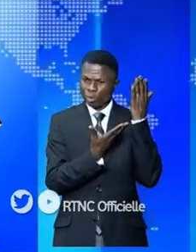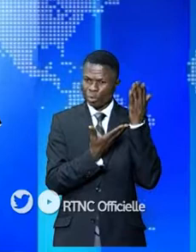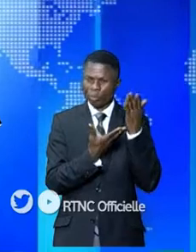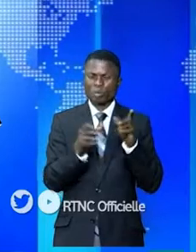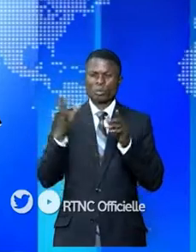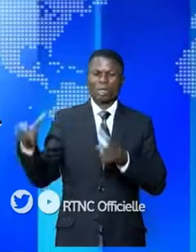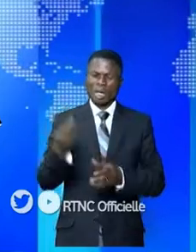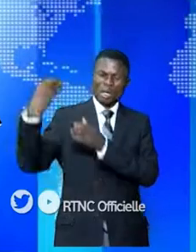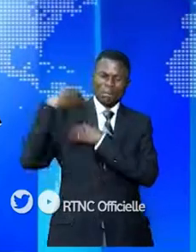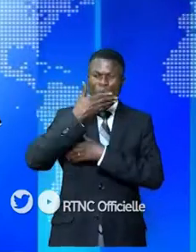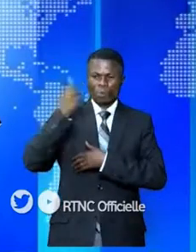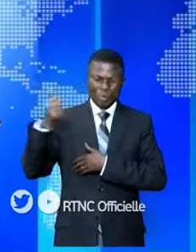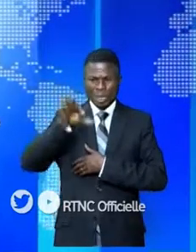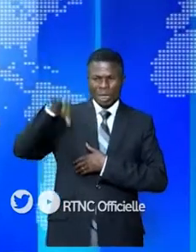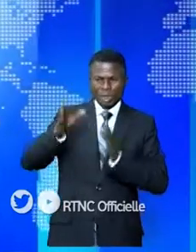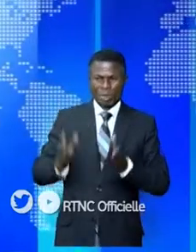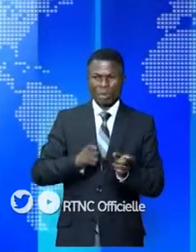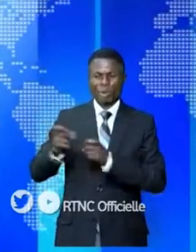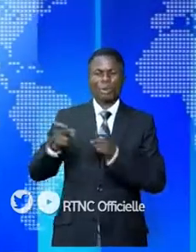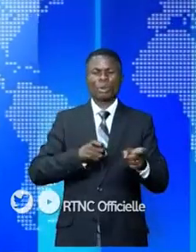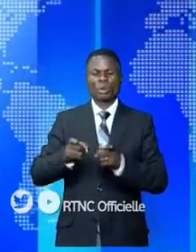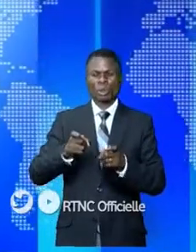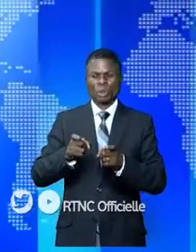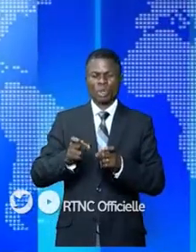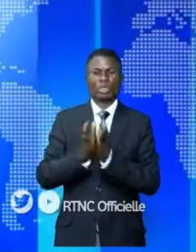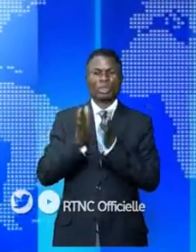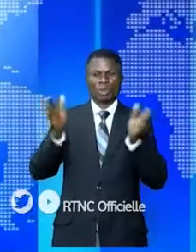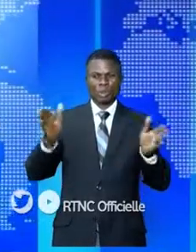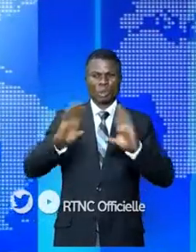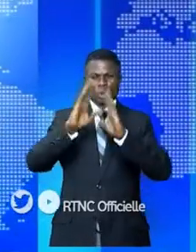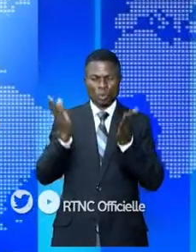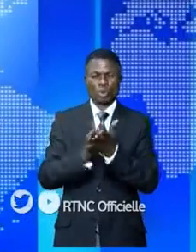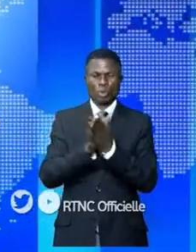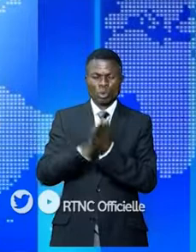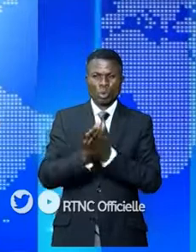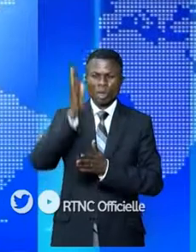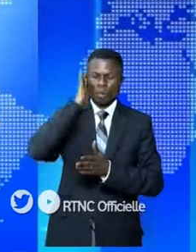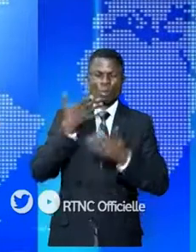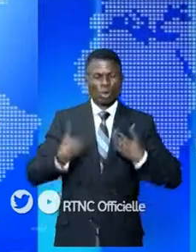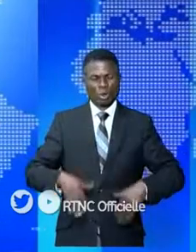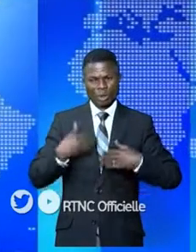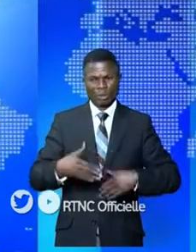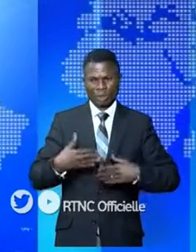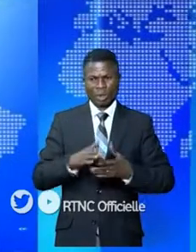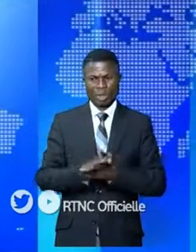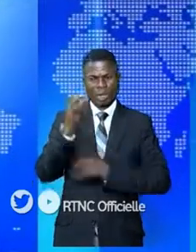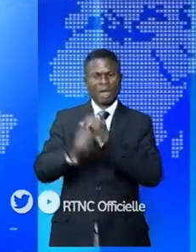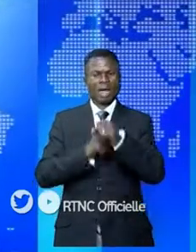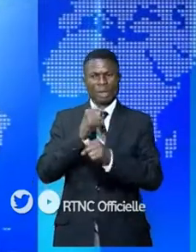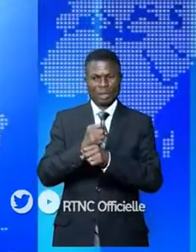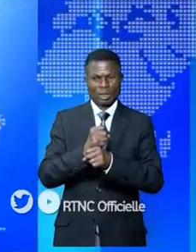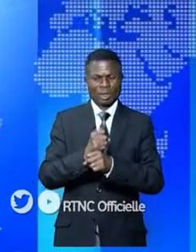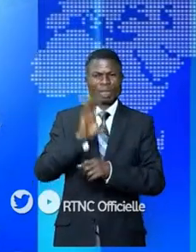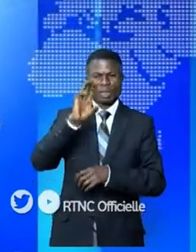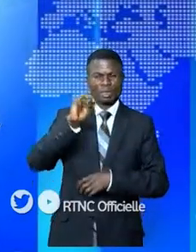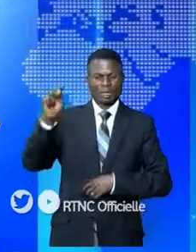meilleure prise en charge des bénéficiaires du régime général, tout en vous souhaitant la bonne fête d'anniversaire. La